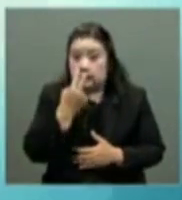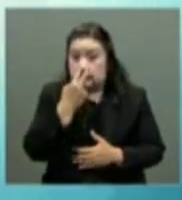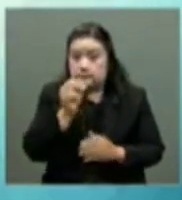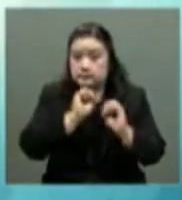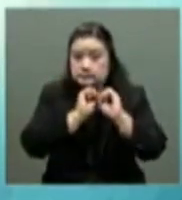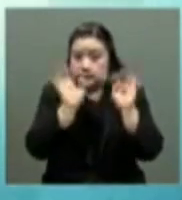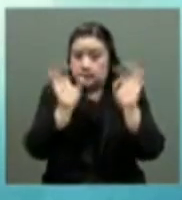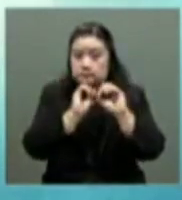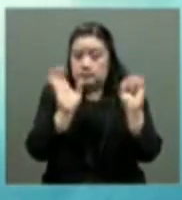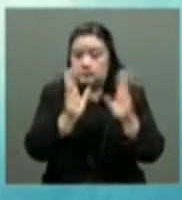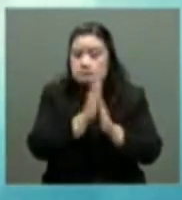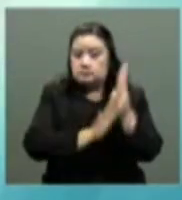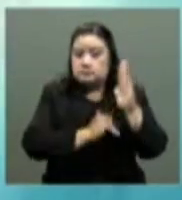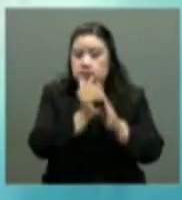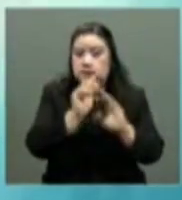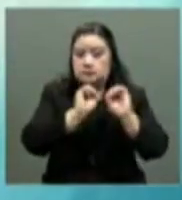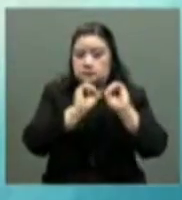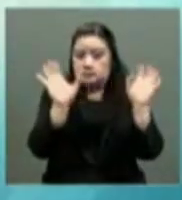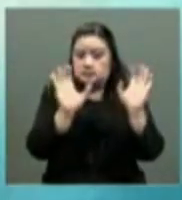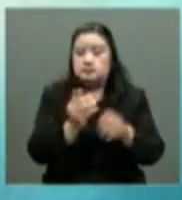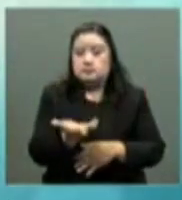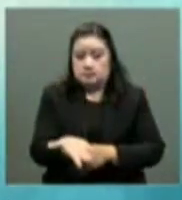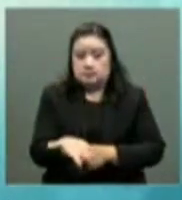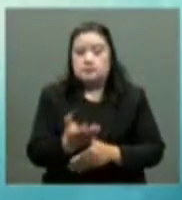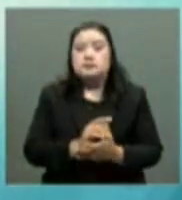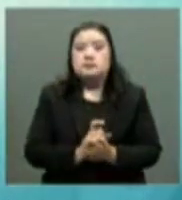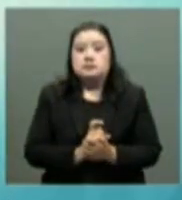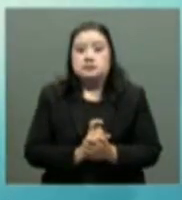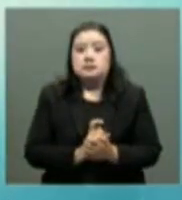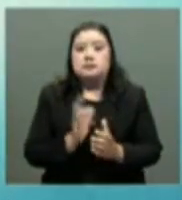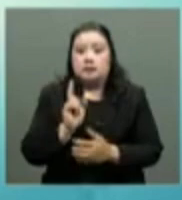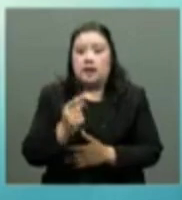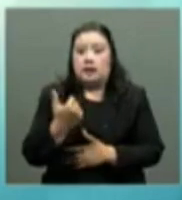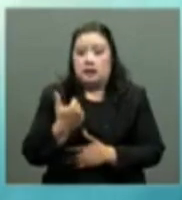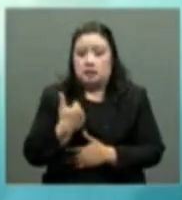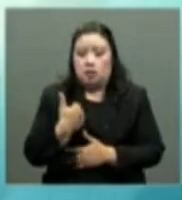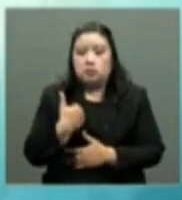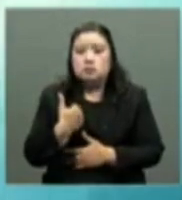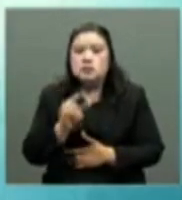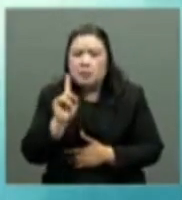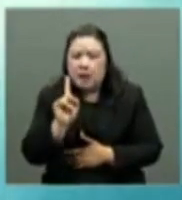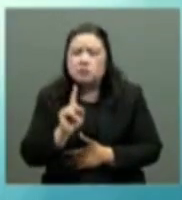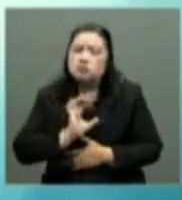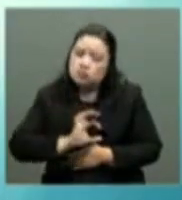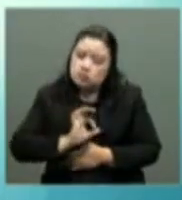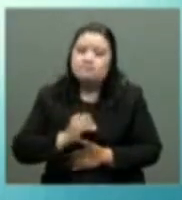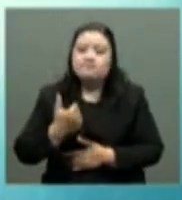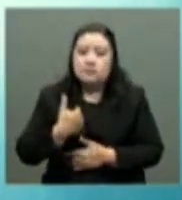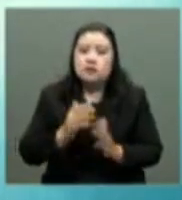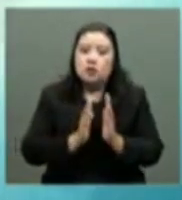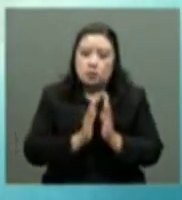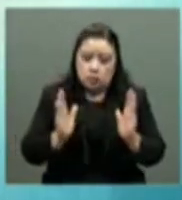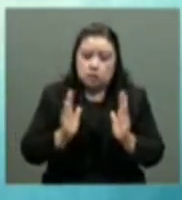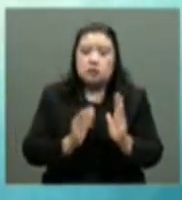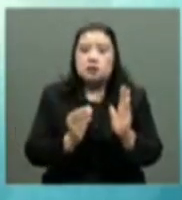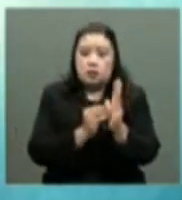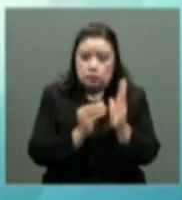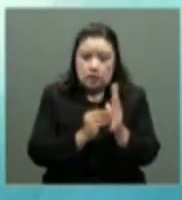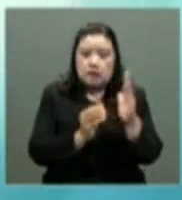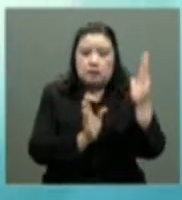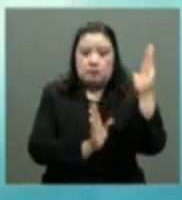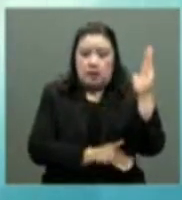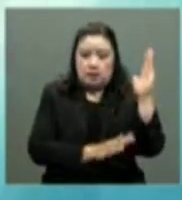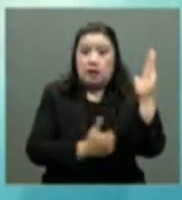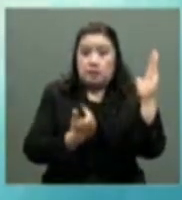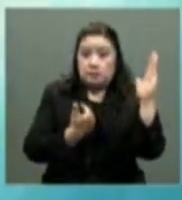ากๆอยู่ในกราฟสไลด์นี้แต่ต้องขอบคุณทั้งสองส่วนนะครับก็คื ทั้งกรุงเทพและภาคใต้ที่พยาย